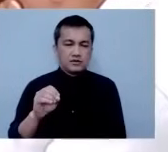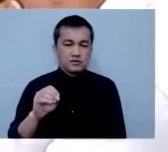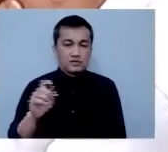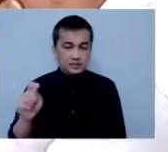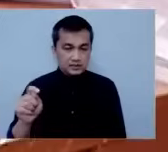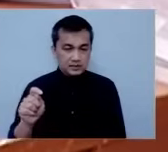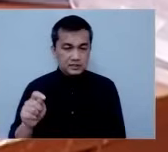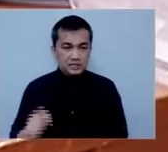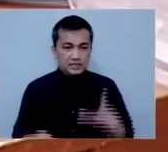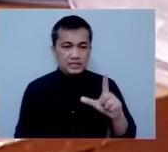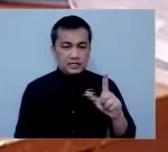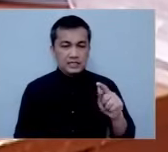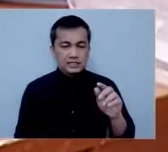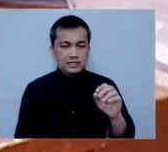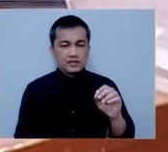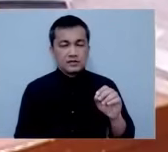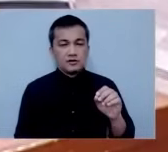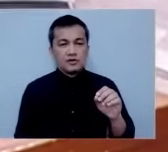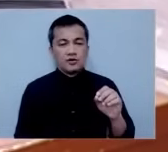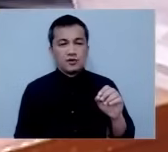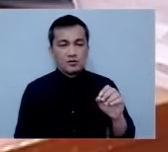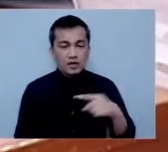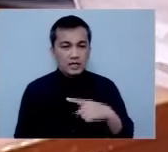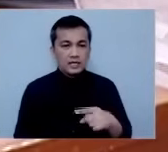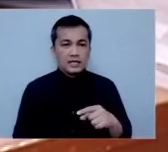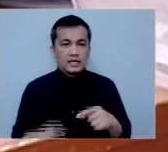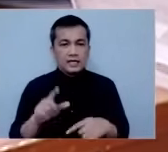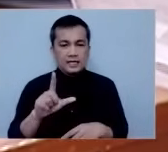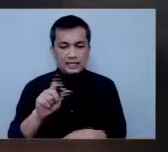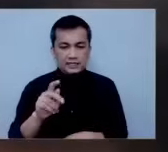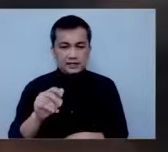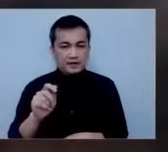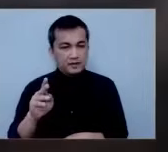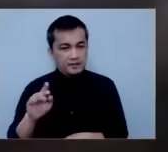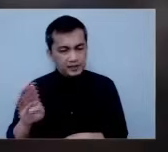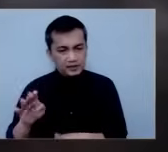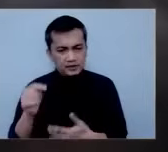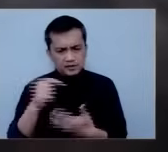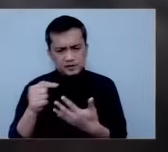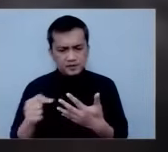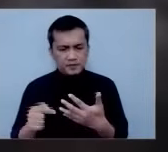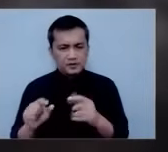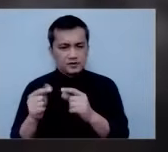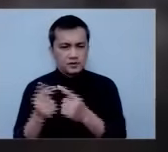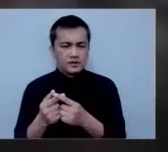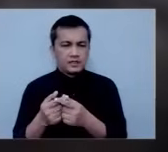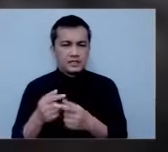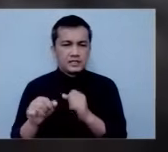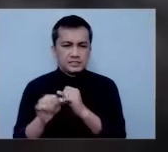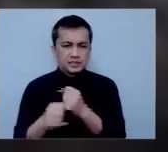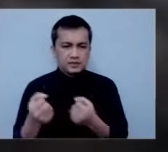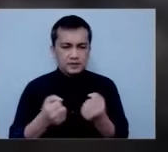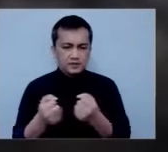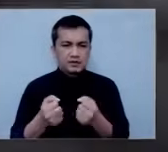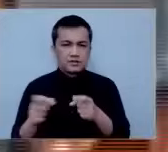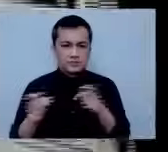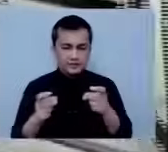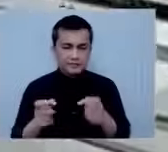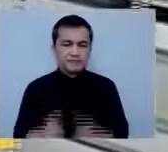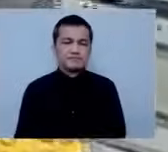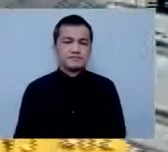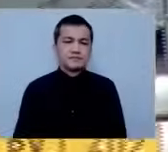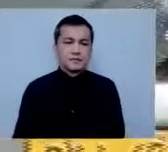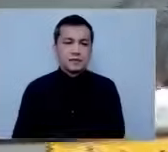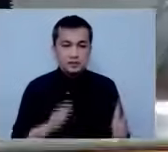Transportation Office, Land Transportation Franchising and Regulatory Board at iba't ibang grupo ng jeepney operator at driver. Bagamat na-extend hanggang